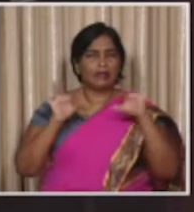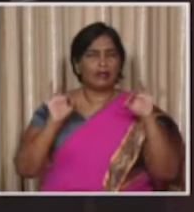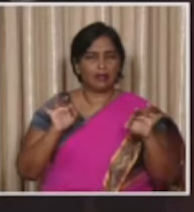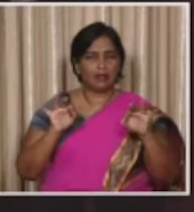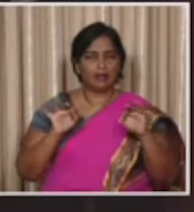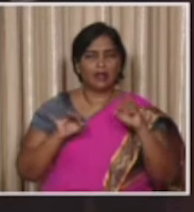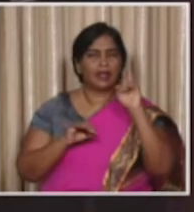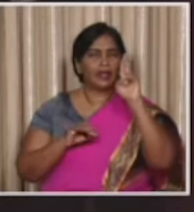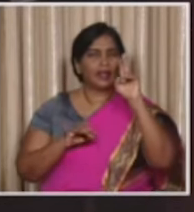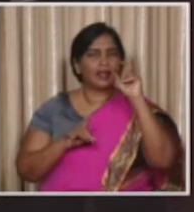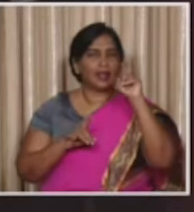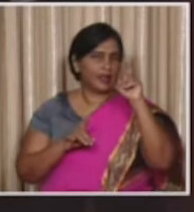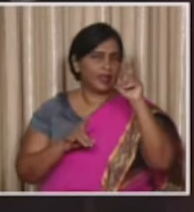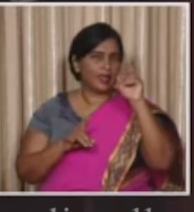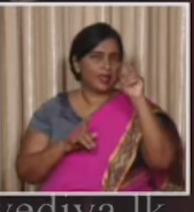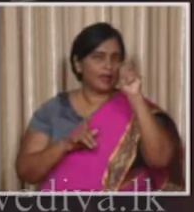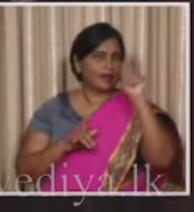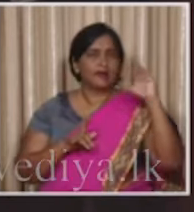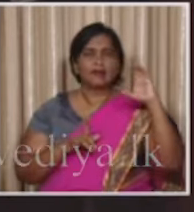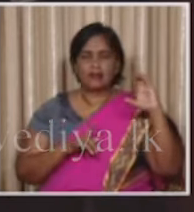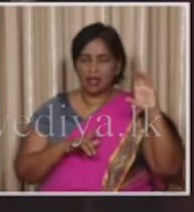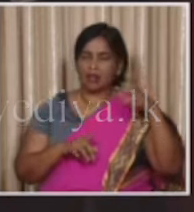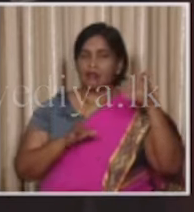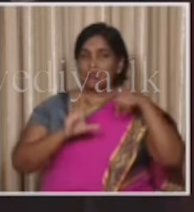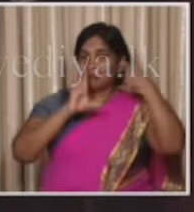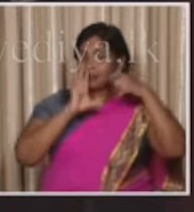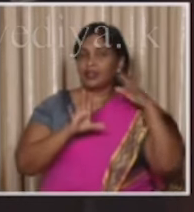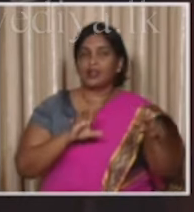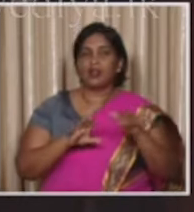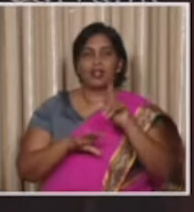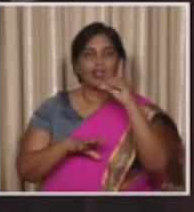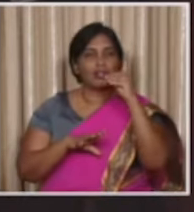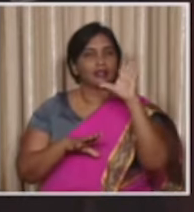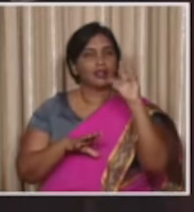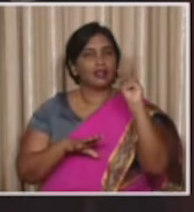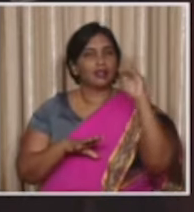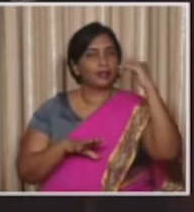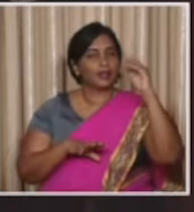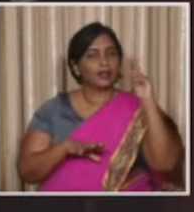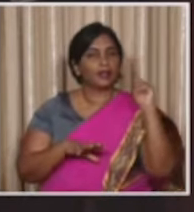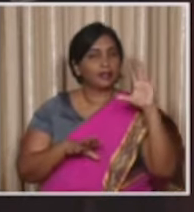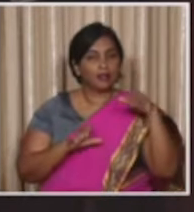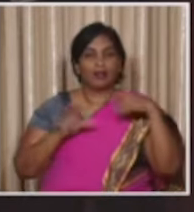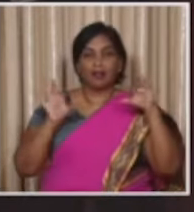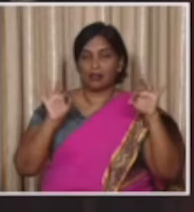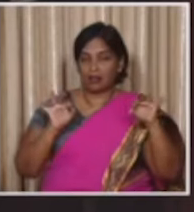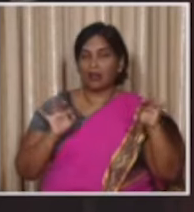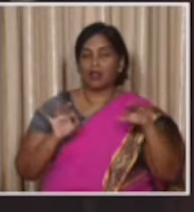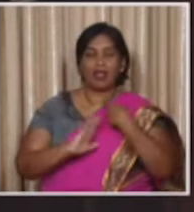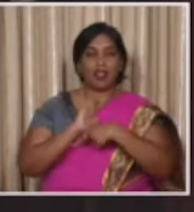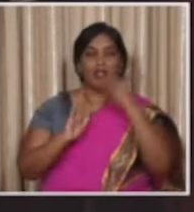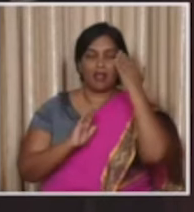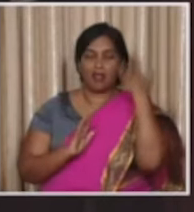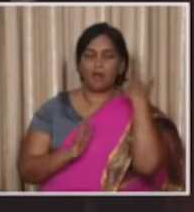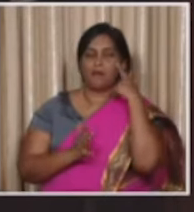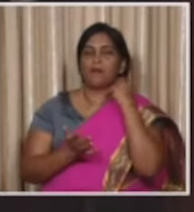රට අධ්‍යක්ෂණය කළ දමිතා රඟපාපු ලක්කම්මට අමාරුයි. දැන් මේ මම මේ කියන්නේ මේ